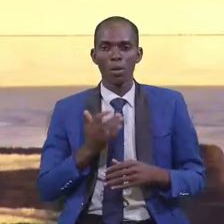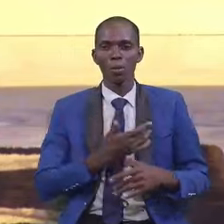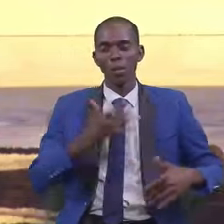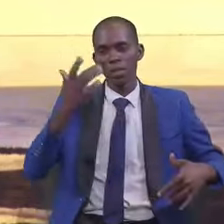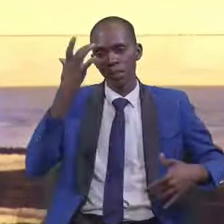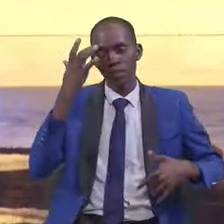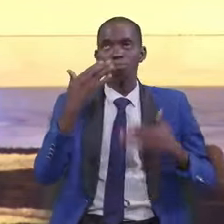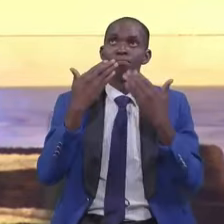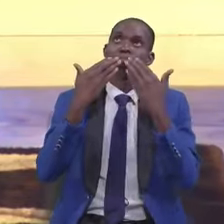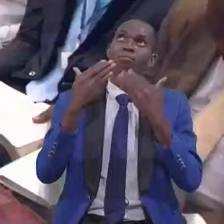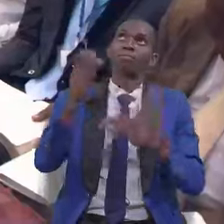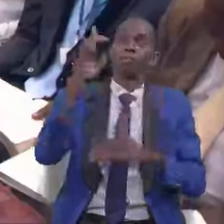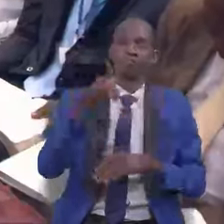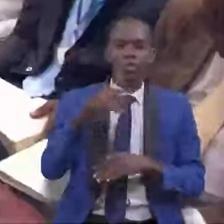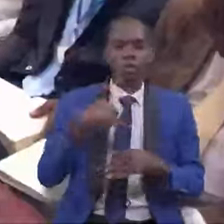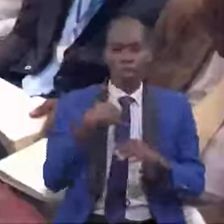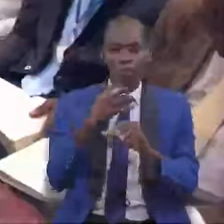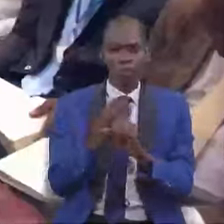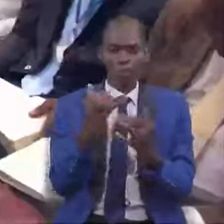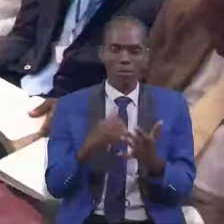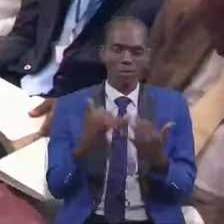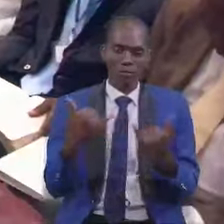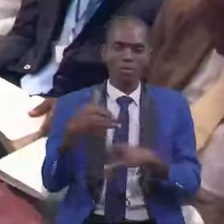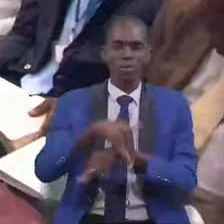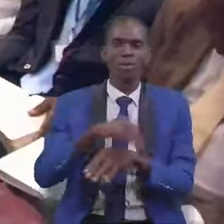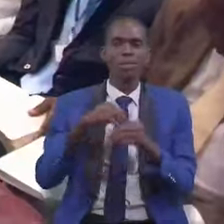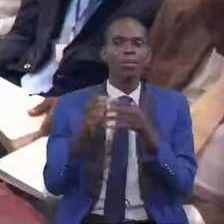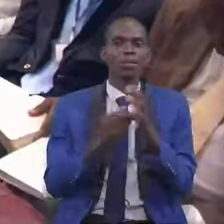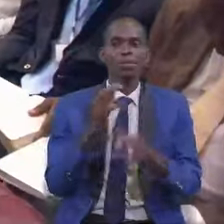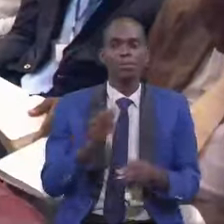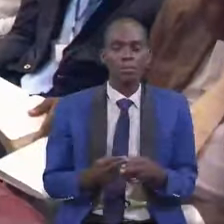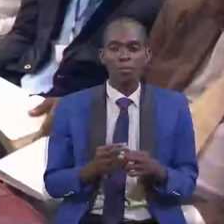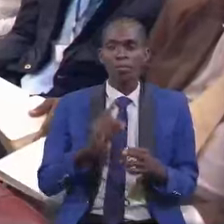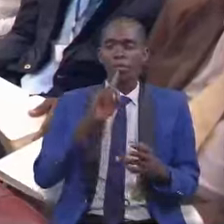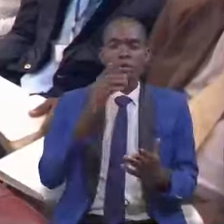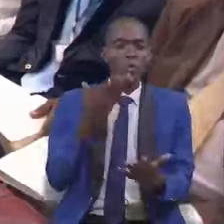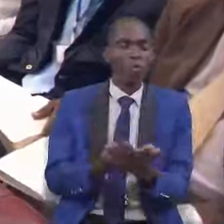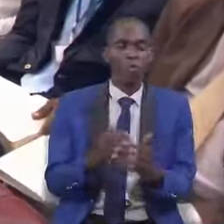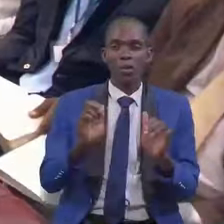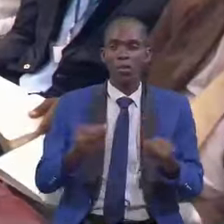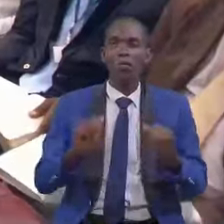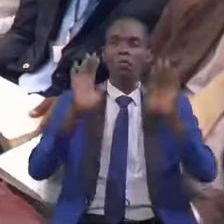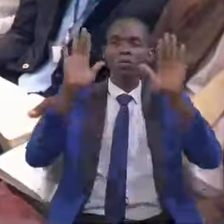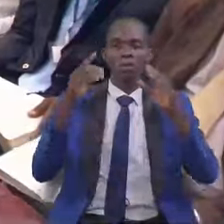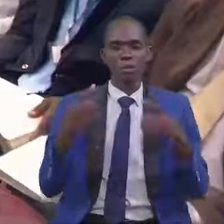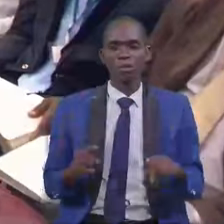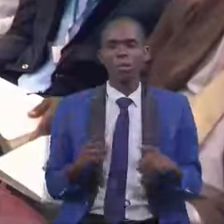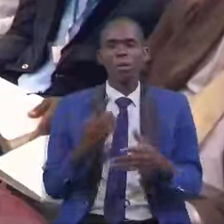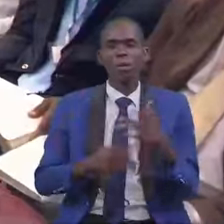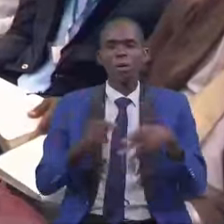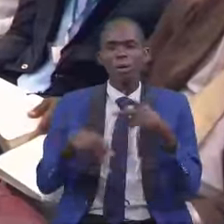Dieu merci, vous l'avez ce soir. Des miracles vérifiables. Quel genre de miracle aurez-vous ce